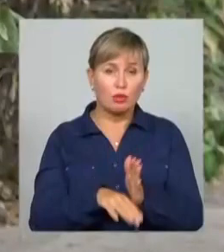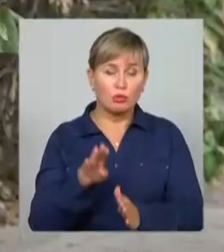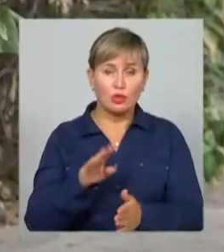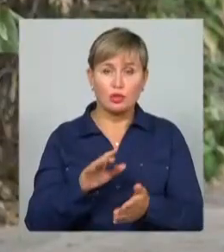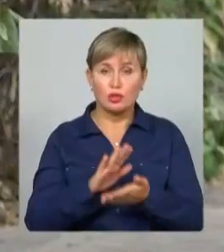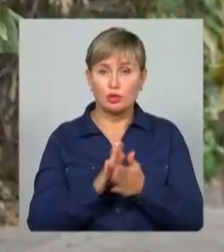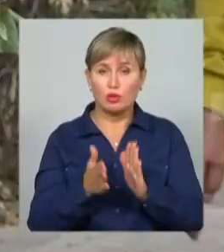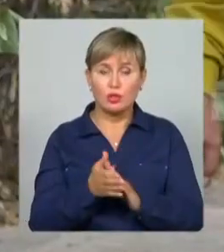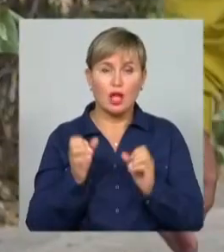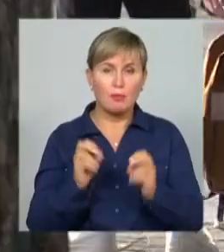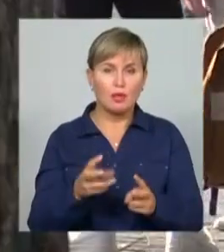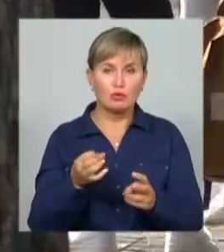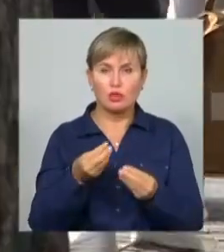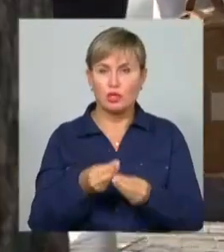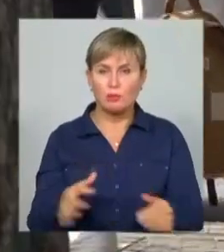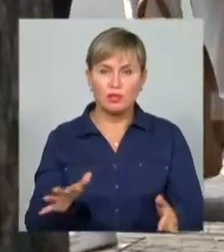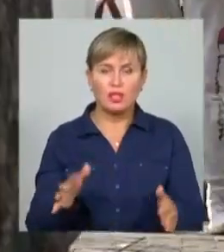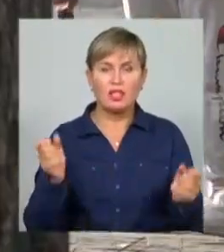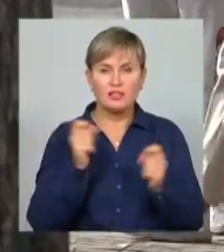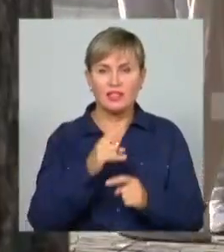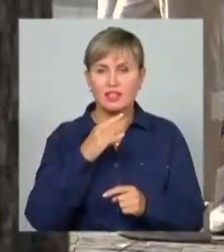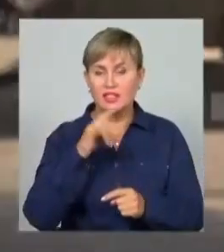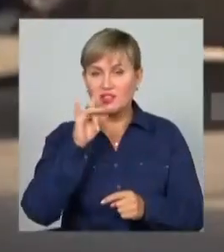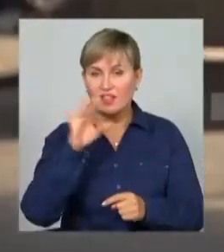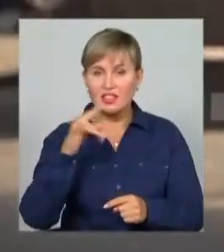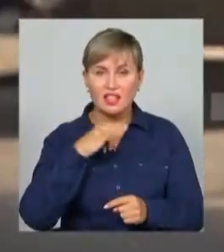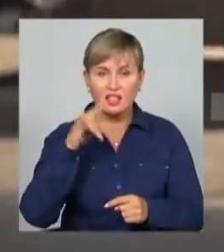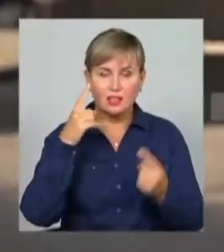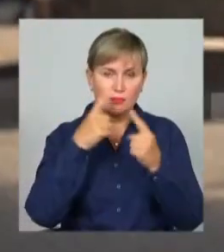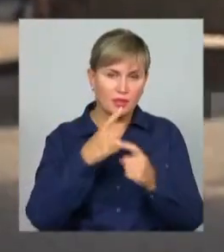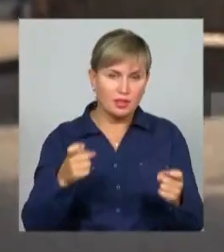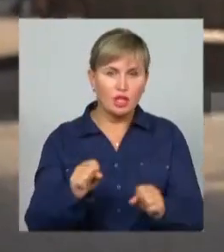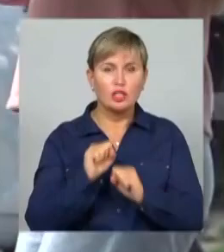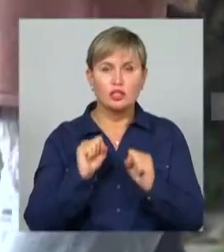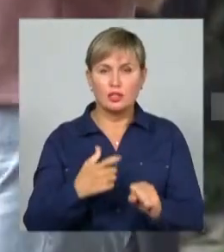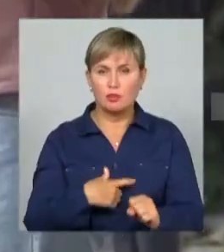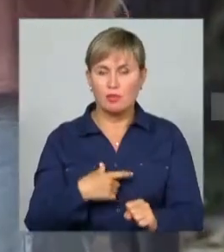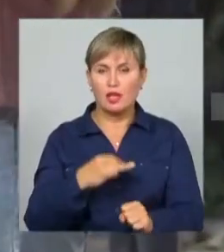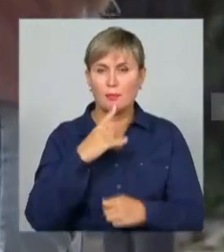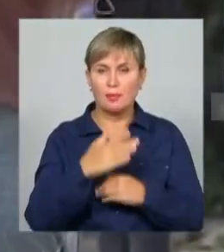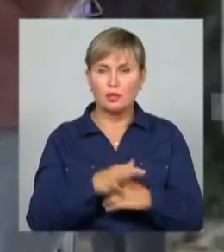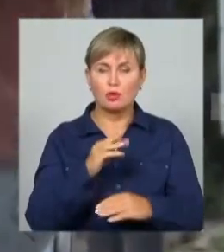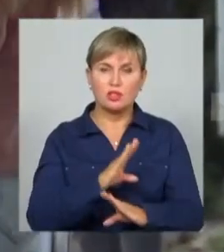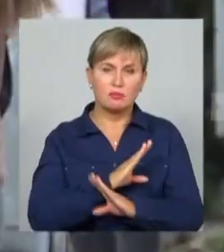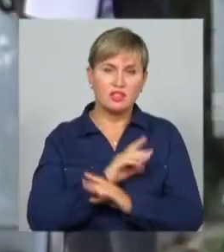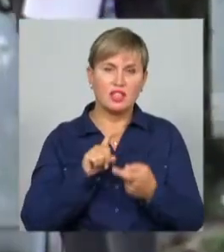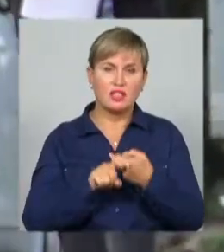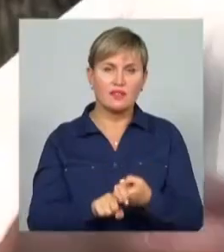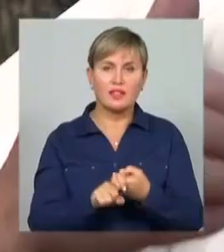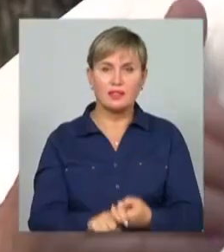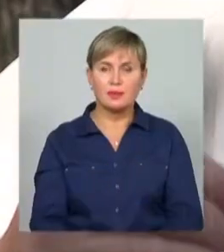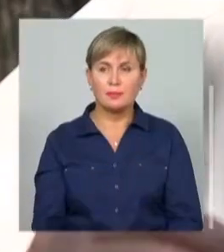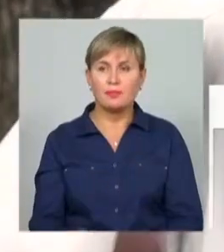эпидситуации, опасность еще не миновала. Поэтому известные казахстанцы призывают соотечественников защитить себя и близких от смертельной инфекции.